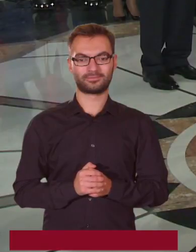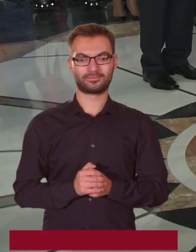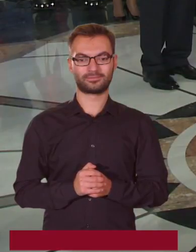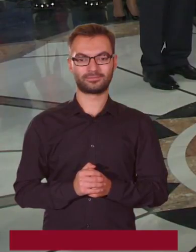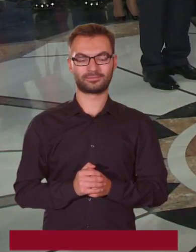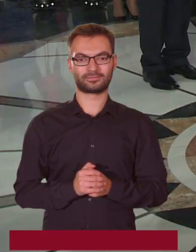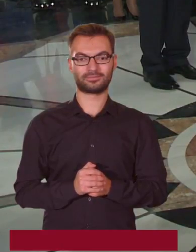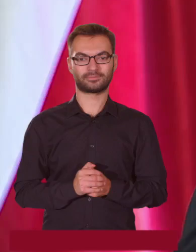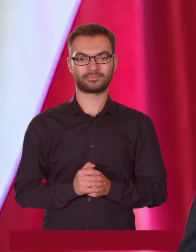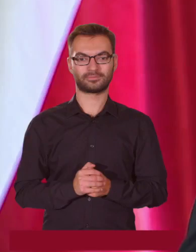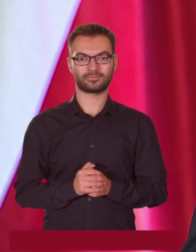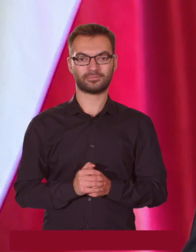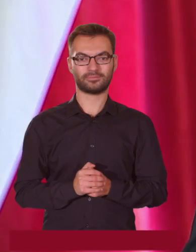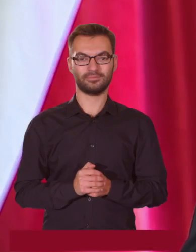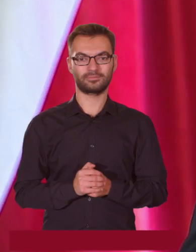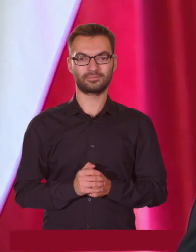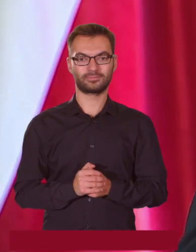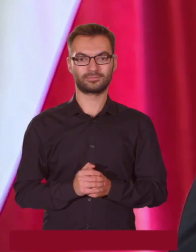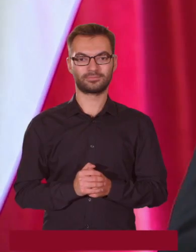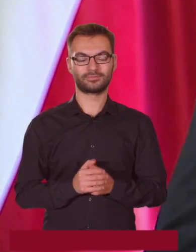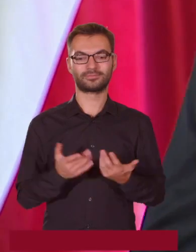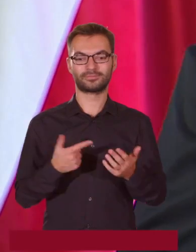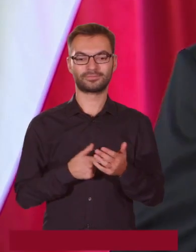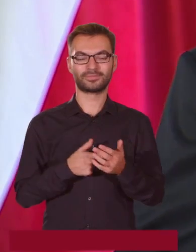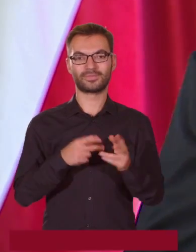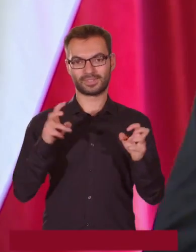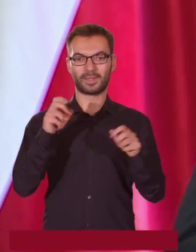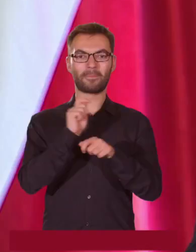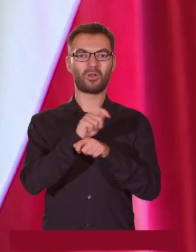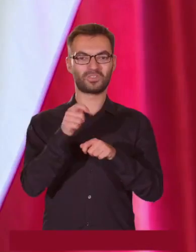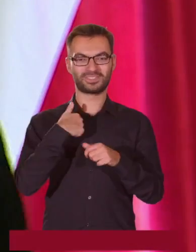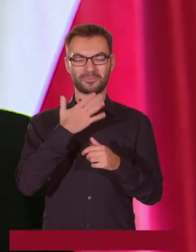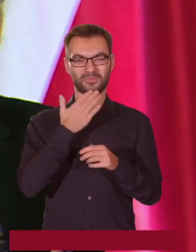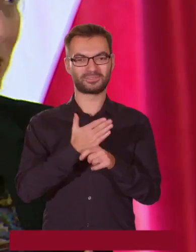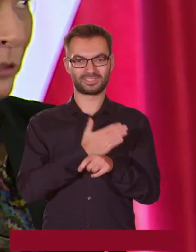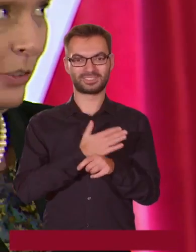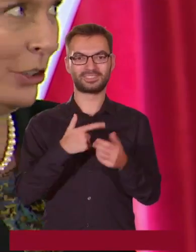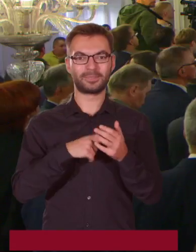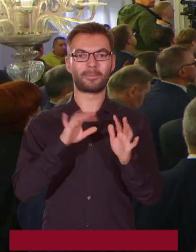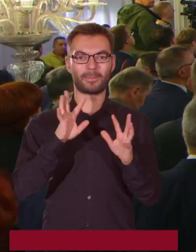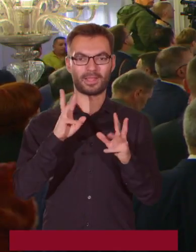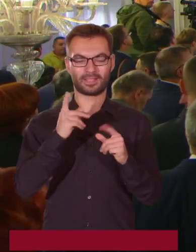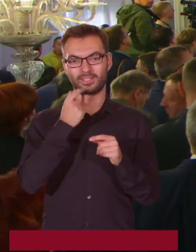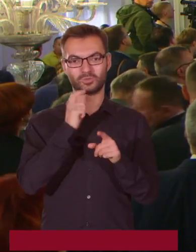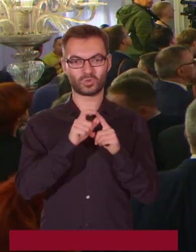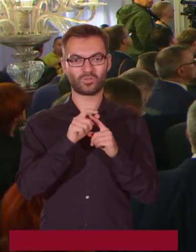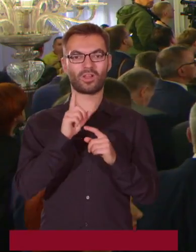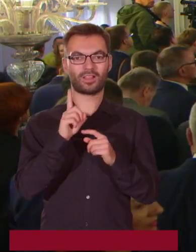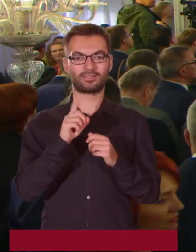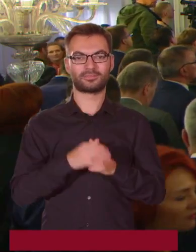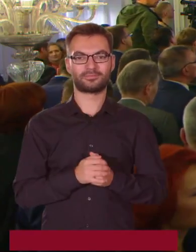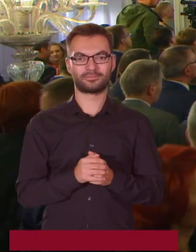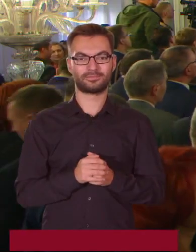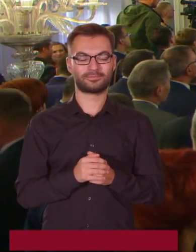To poświęcenie, o którym wspomniałem, to bardzo piękne słowo, ale... Ja bardzo przepraszam, panie przewodniczący. No właśnie. Czy ja